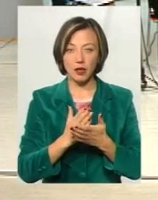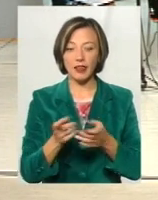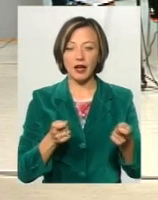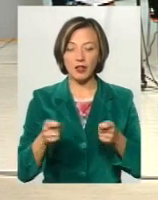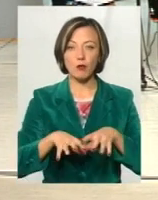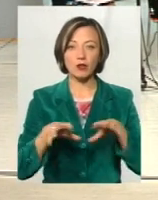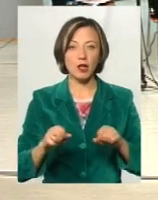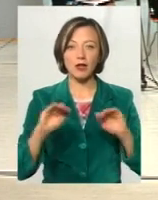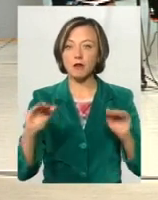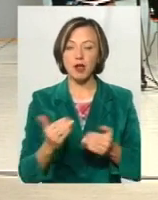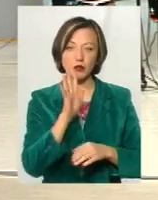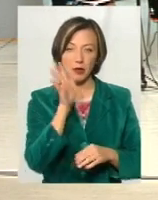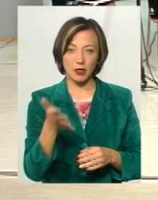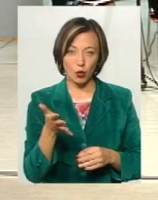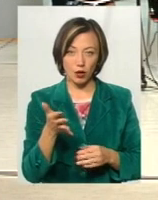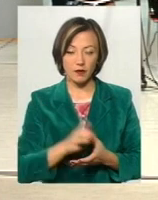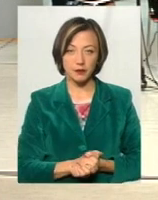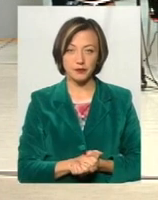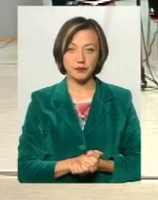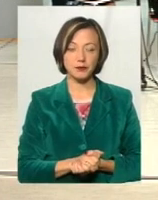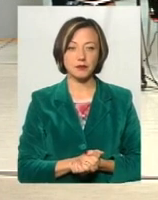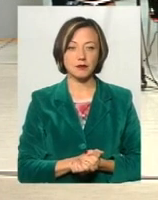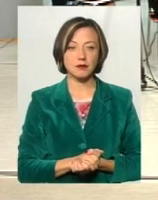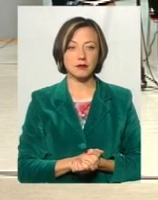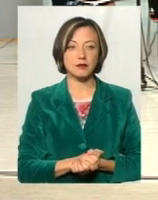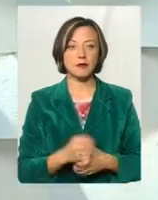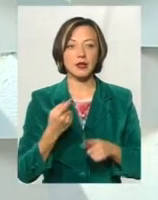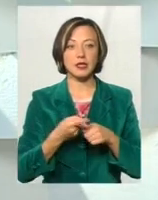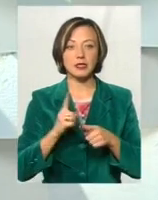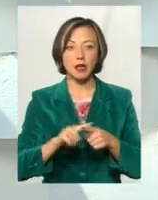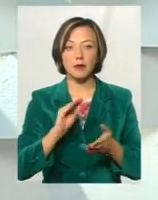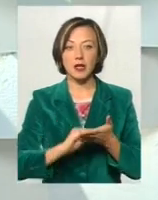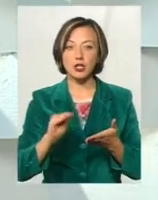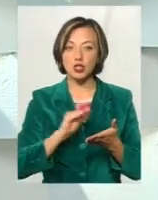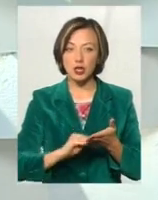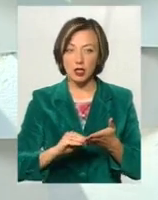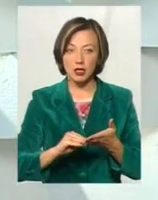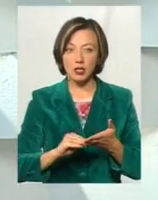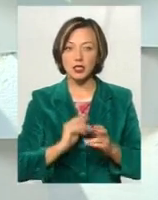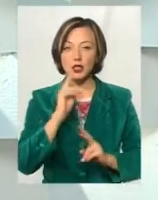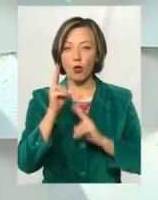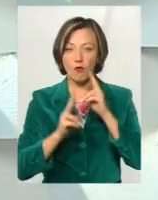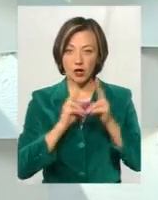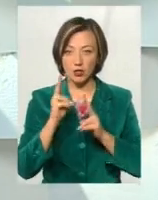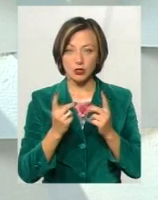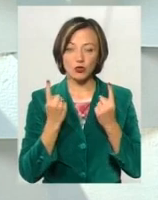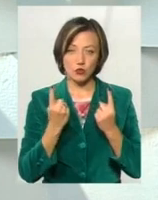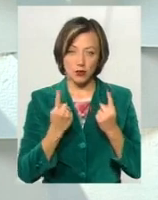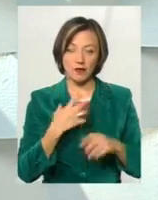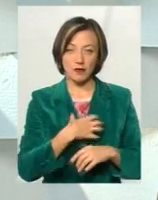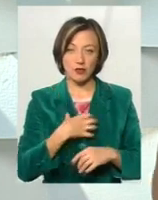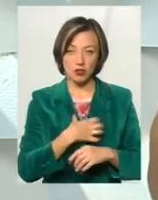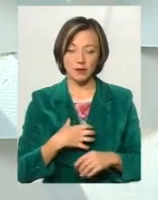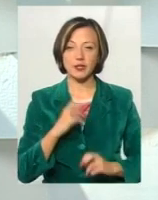керівних посадах не менше 5 років. Це пишуть зауваження, суттєве зауваження,